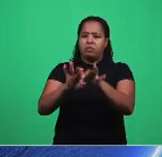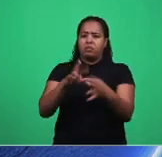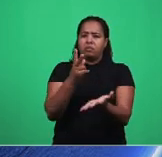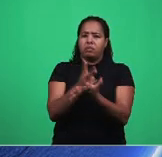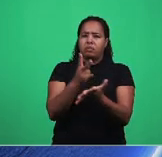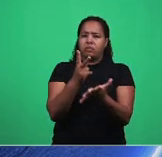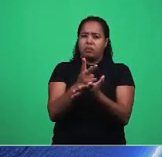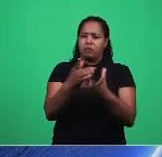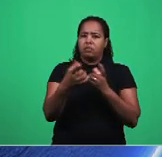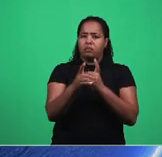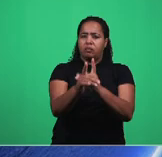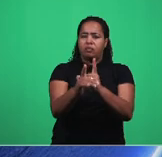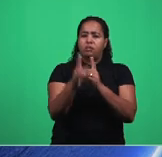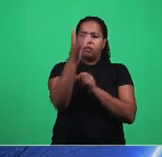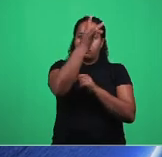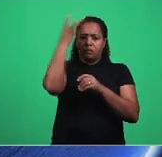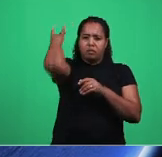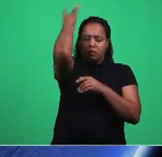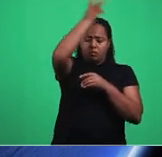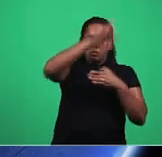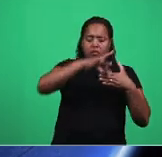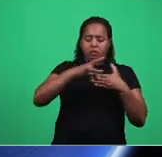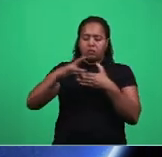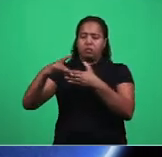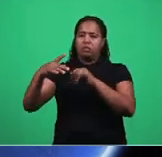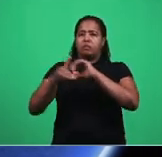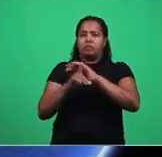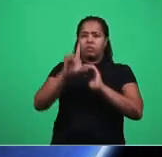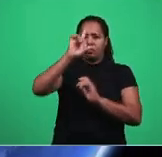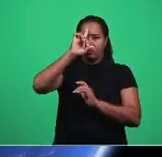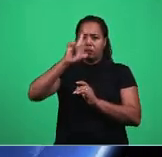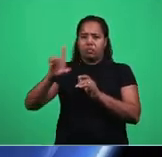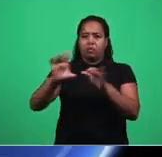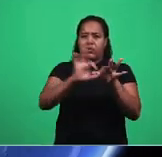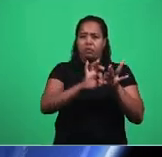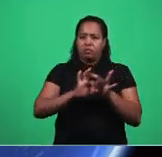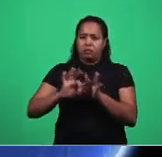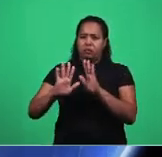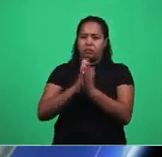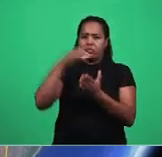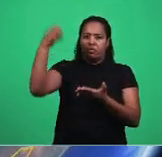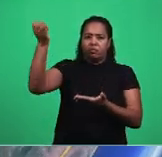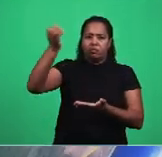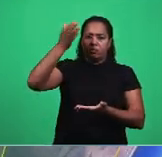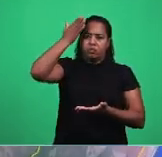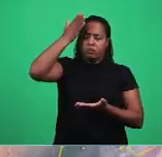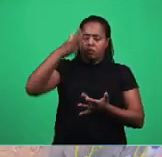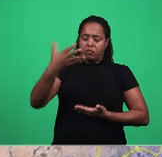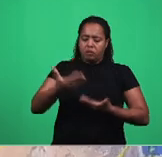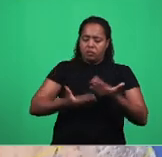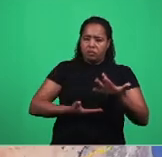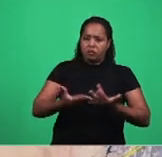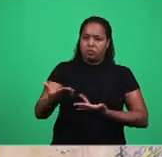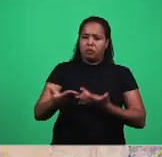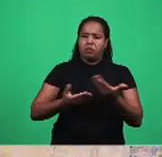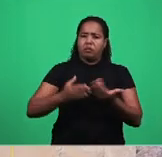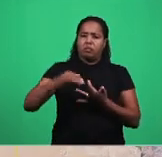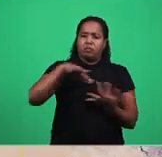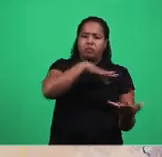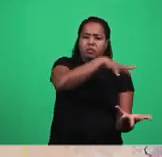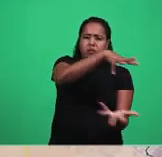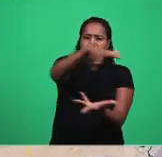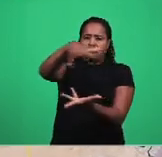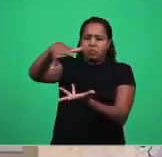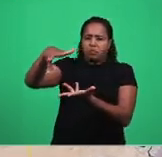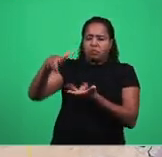par la même doctrine, par la direction du Saint-Esprit de Dieu, et unies par la parole vivante. Des frères et sœurs